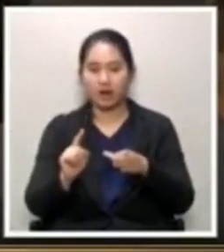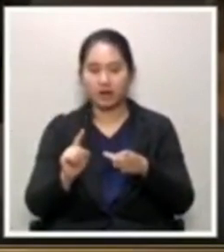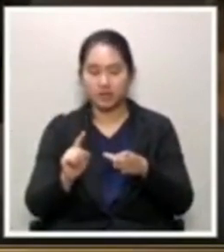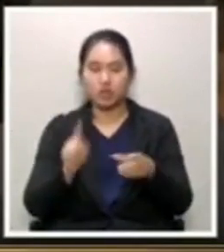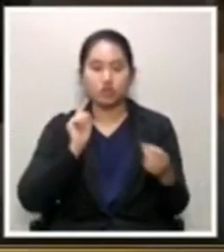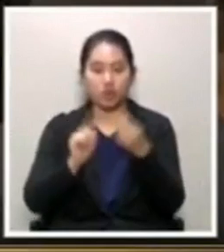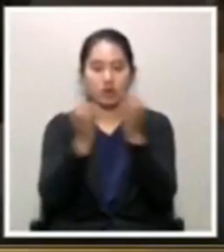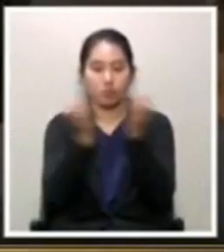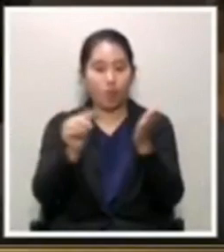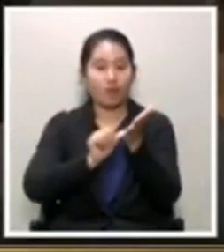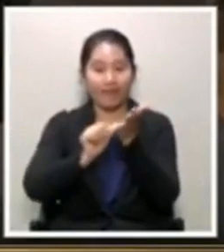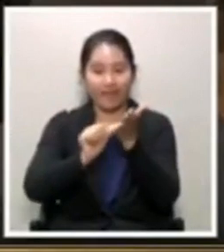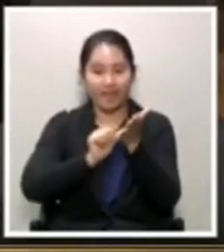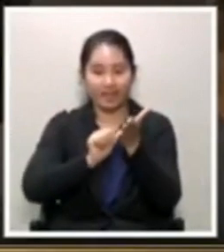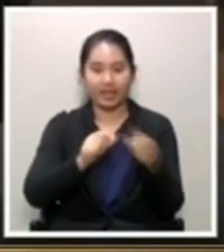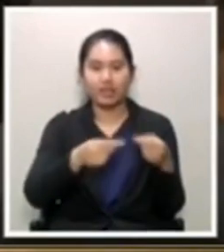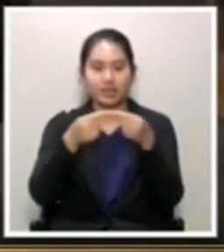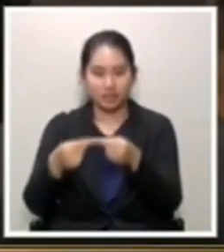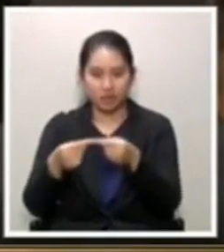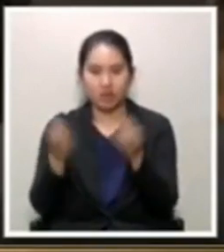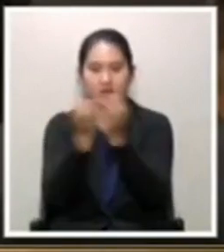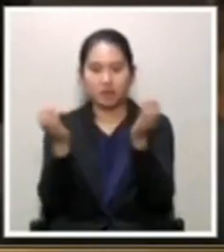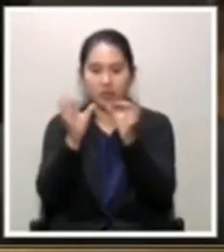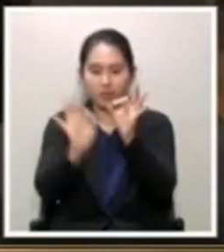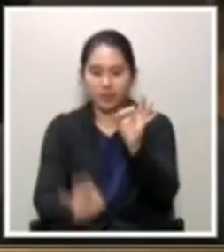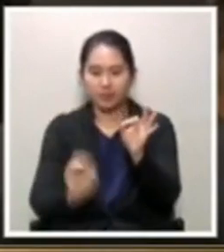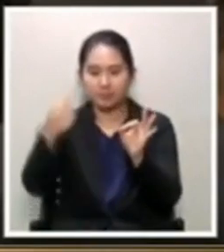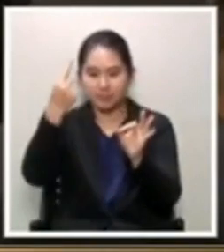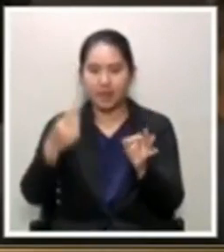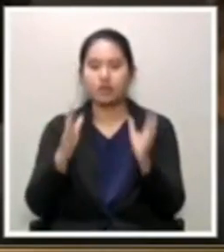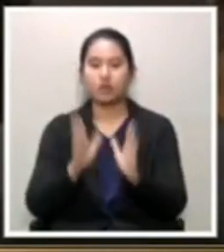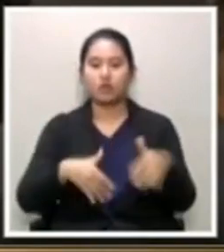การแก้รัฐธรรมนูญเพื่อนำไปสู่การทำรัฐธรรมนูญฉบับใหม่เป็นฉันทามติใหม่ร่ว